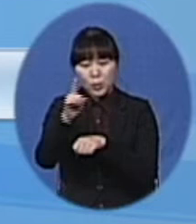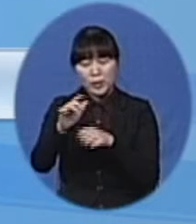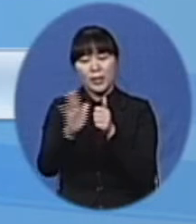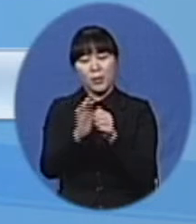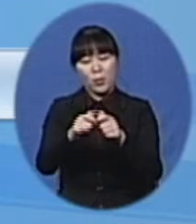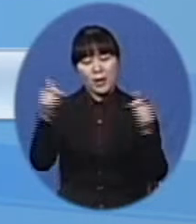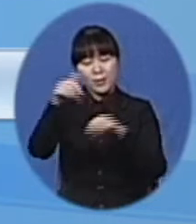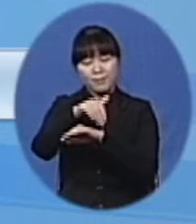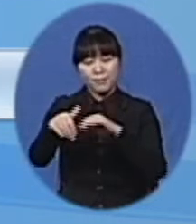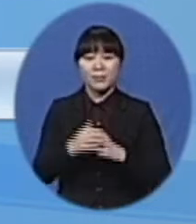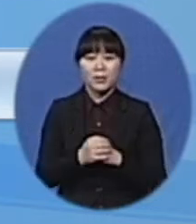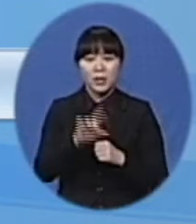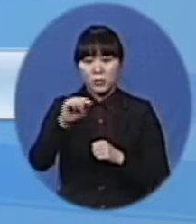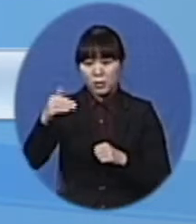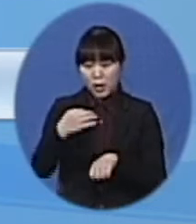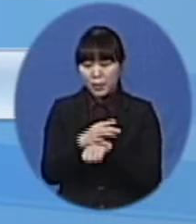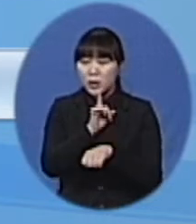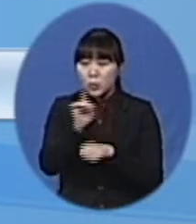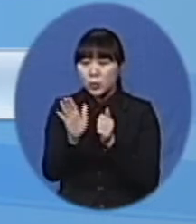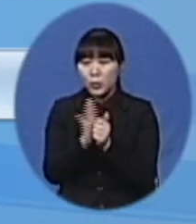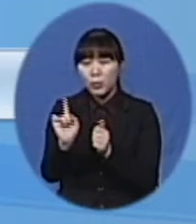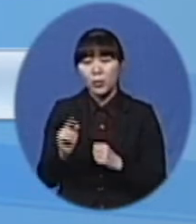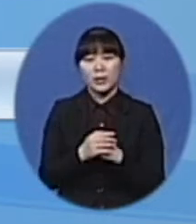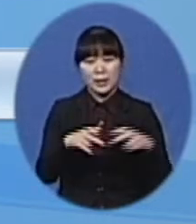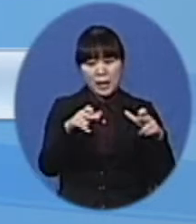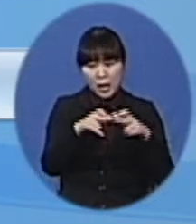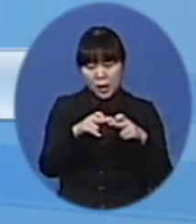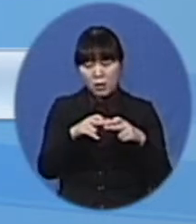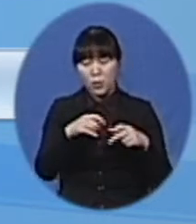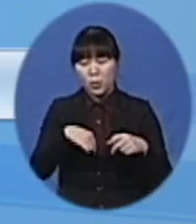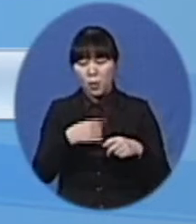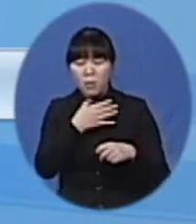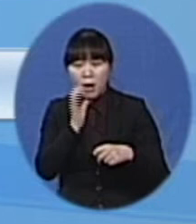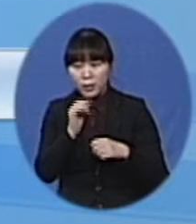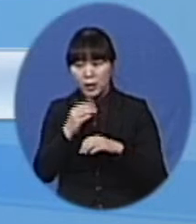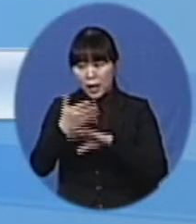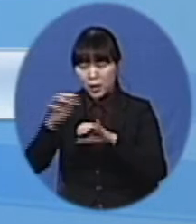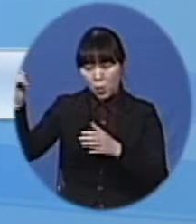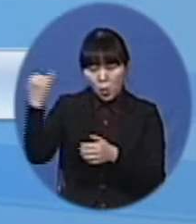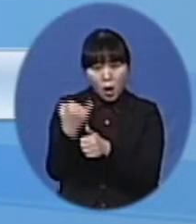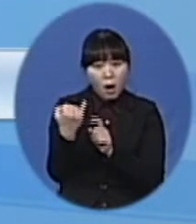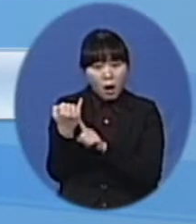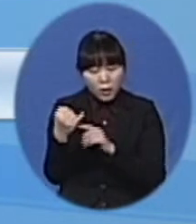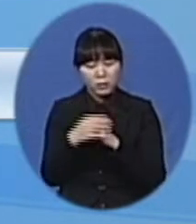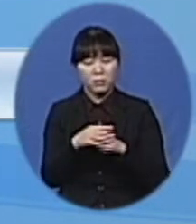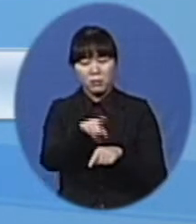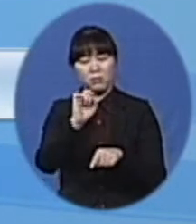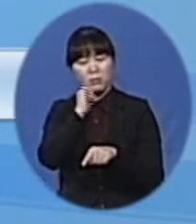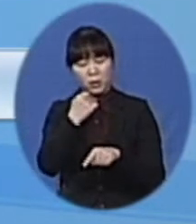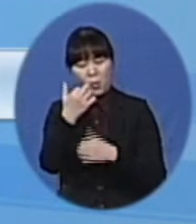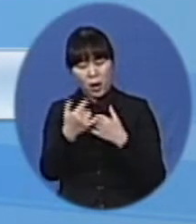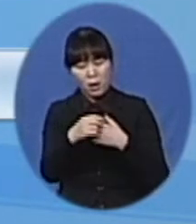확대 시행합니다. 119 간편신고 서비스는 장애인과 노약자, 이주 여성 등 재난 취약계층이